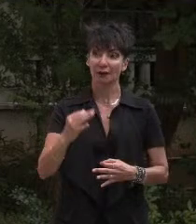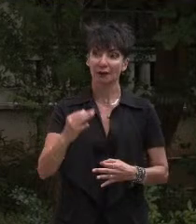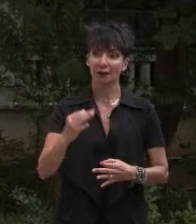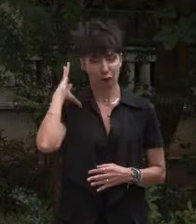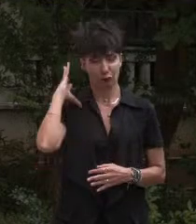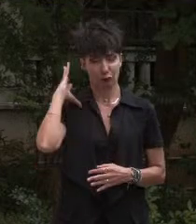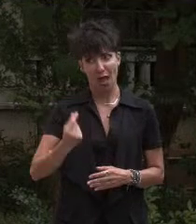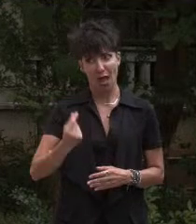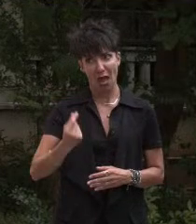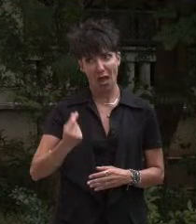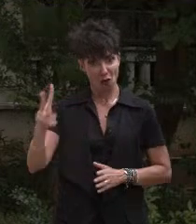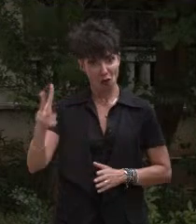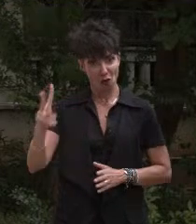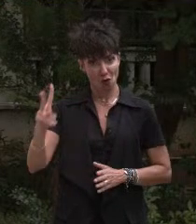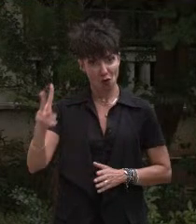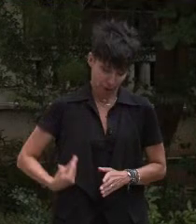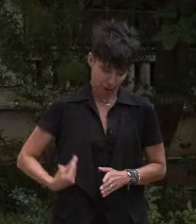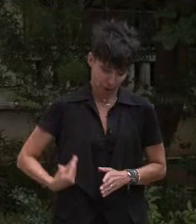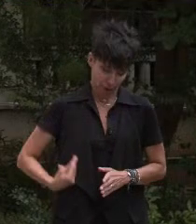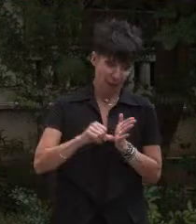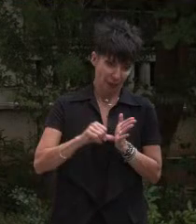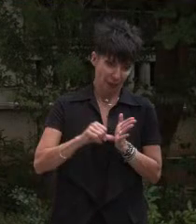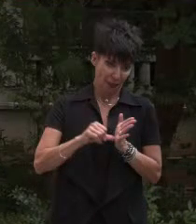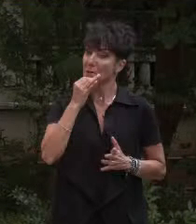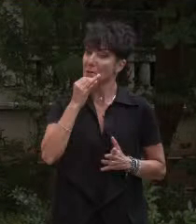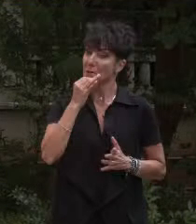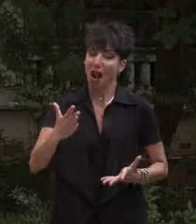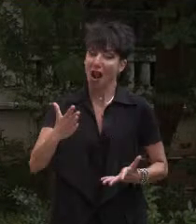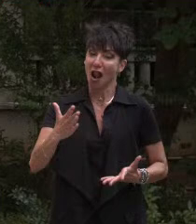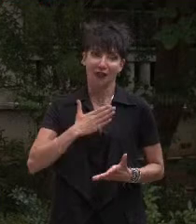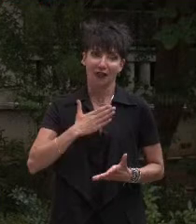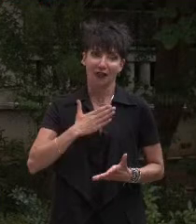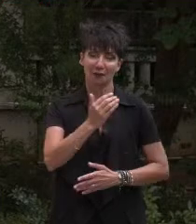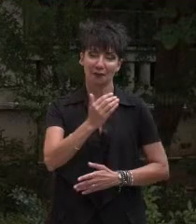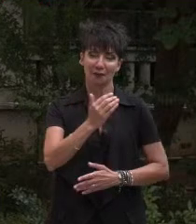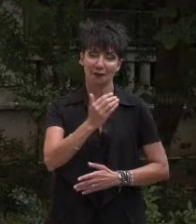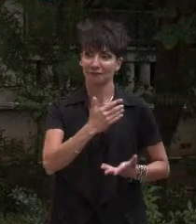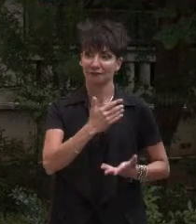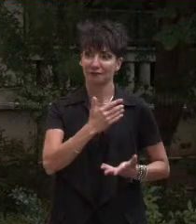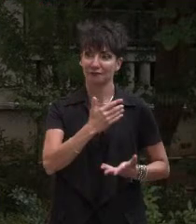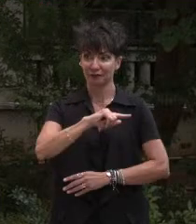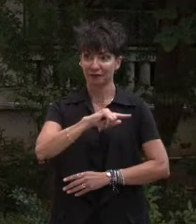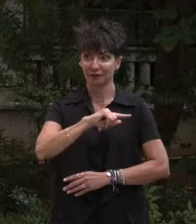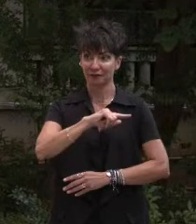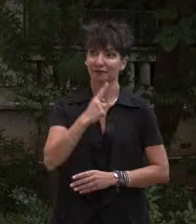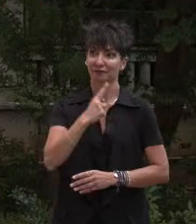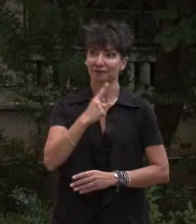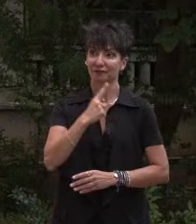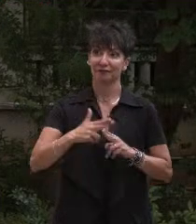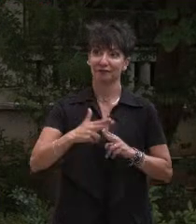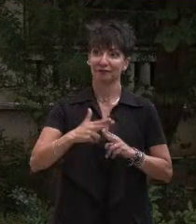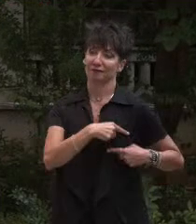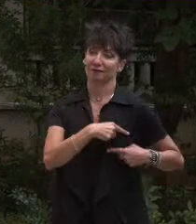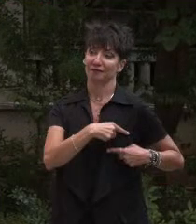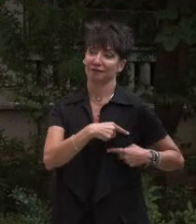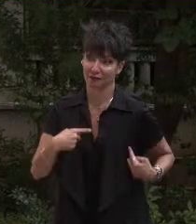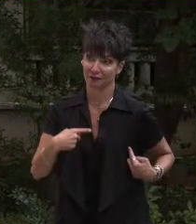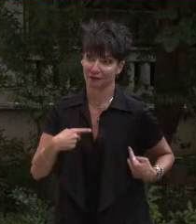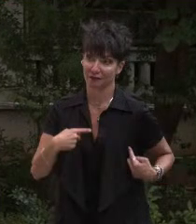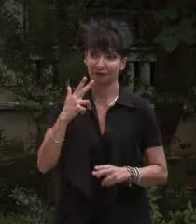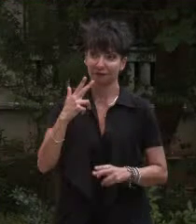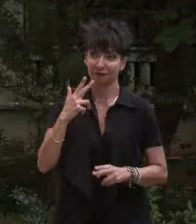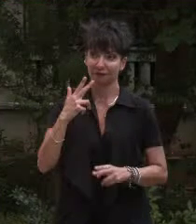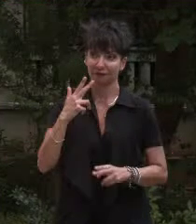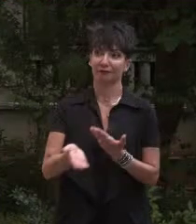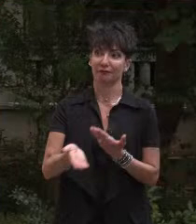Μπακογιάννη, θα ήθελα να πω ένα πολύ μεγάλο ευχαριστώ για τη σημερινή πρόσκληση. Ως γιατρός, θα ήθελα να τονίσω την αξία του θελοντισμού και για το σημαντικό έργο